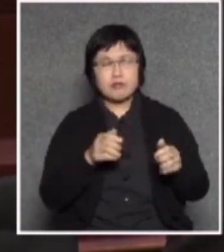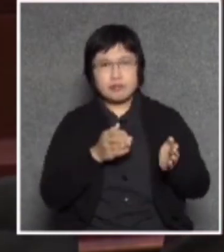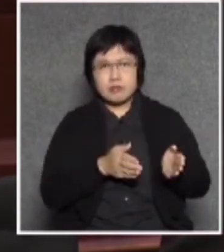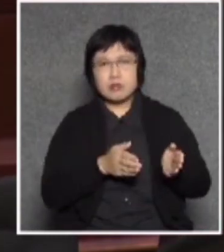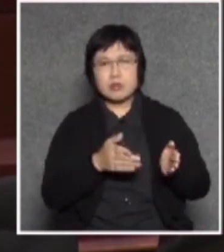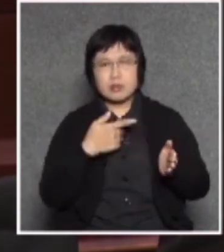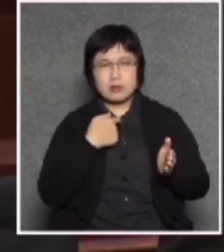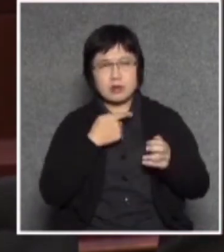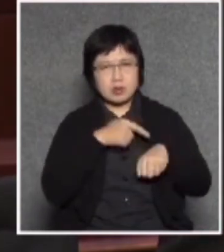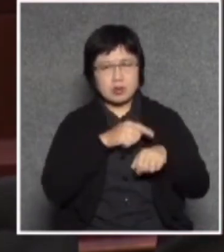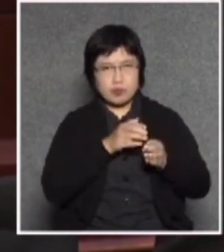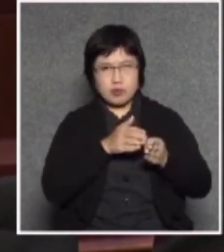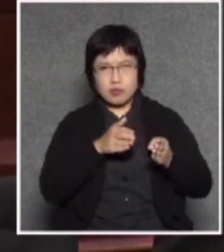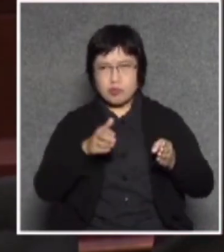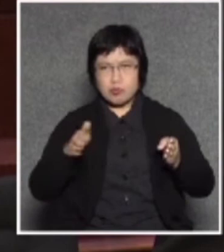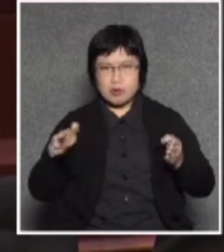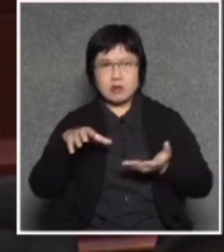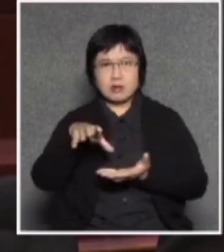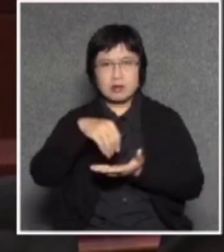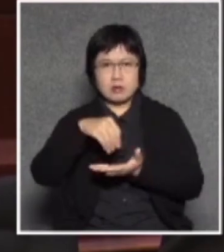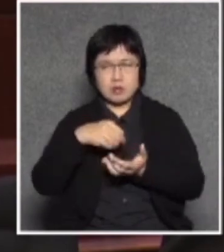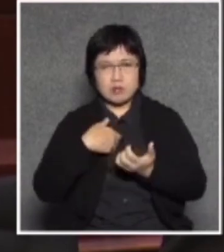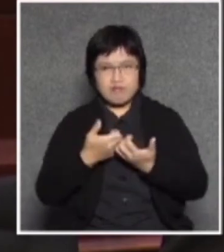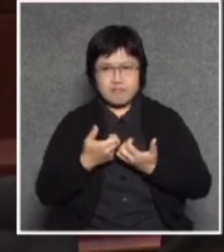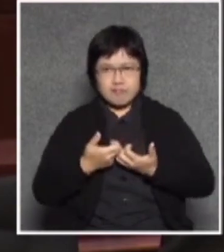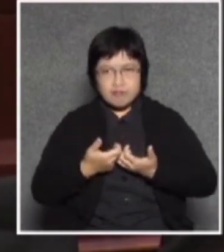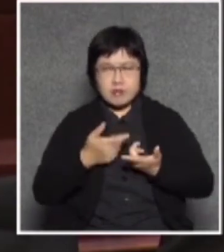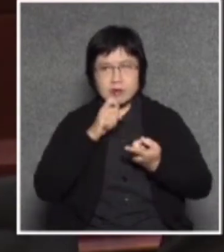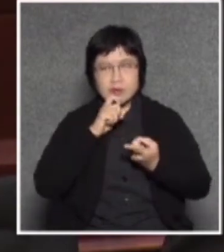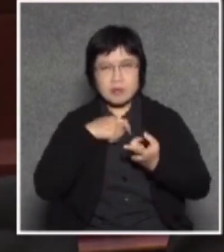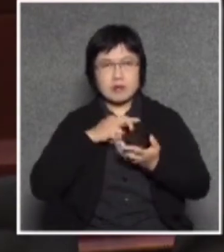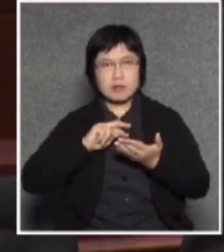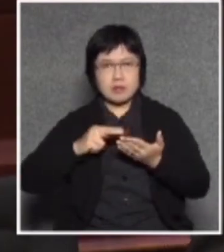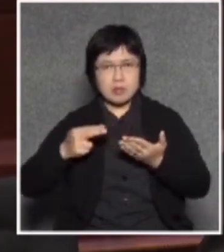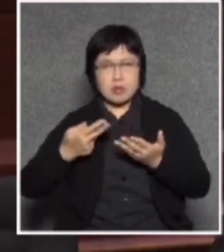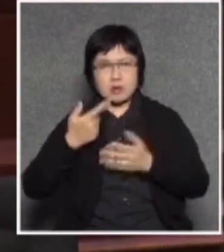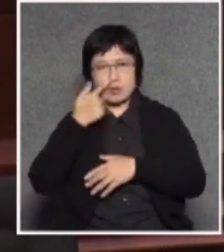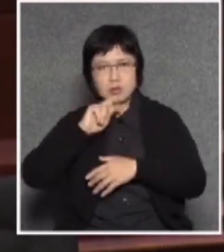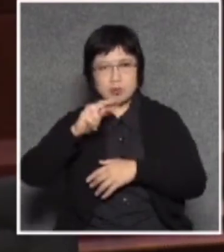間搜集多方面的數據和研究，是進行優化和更新。